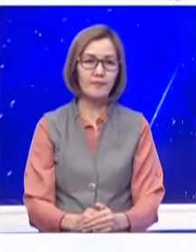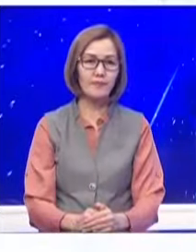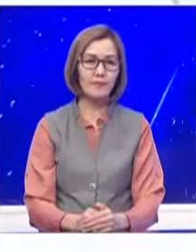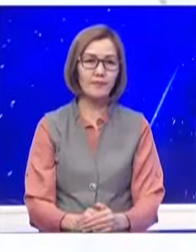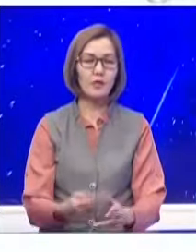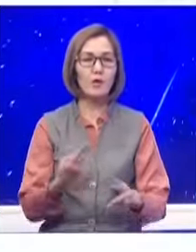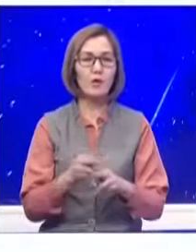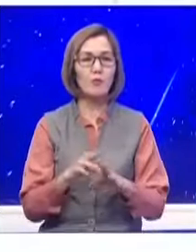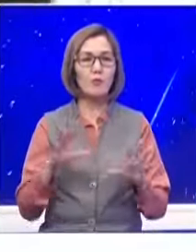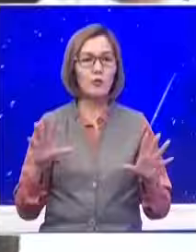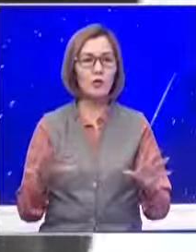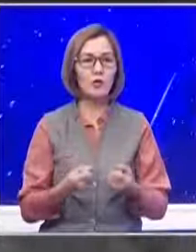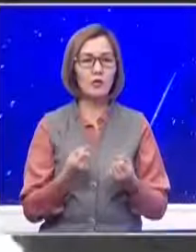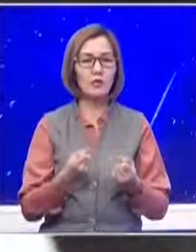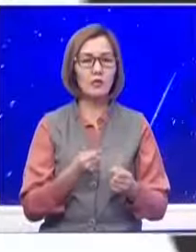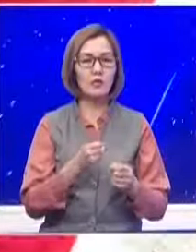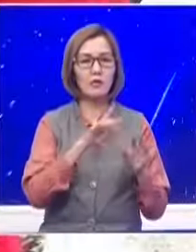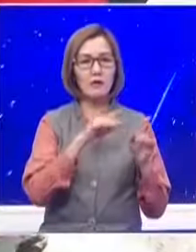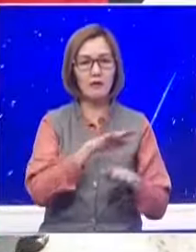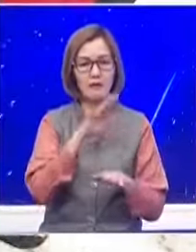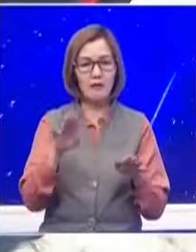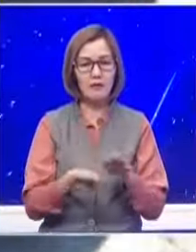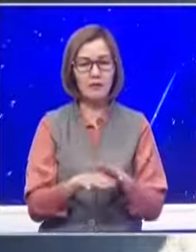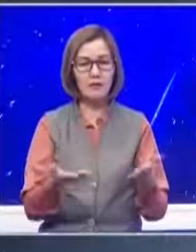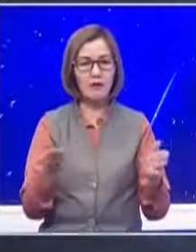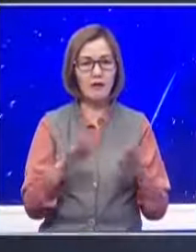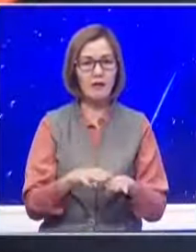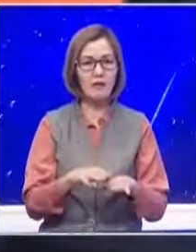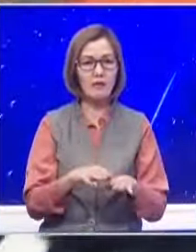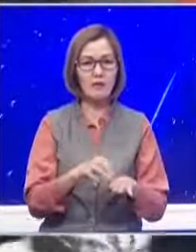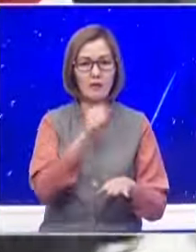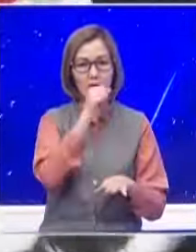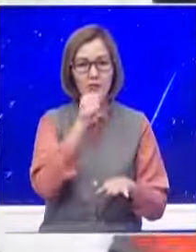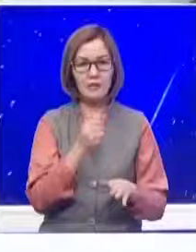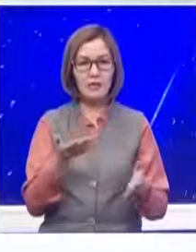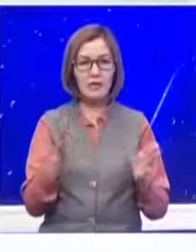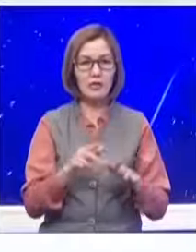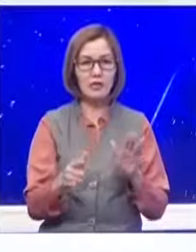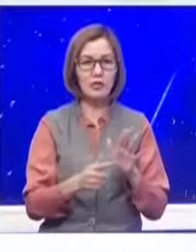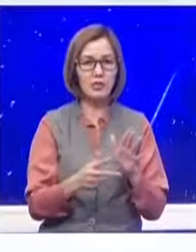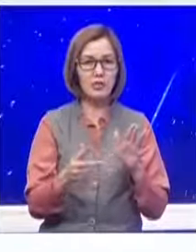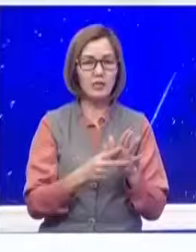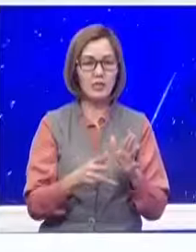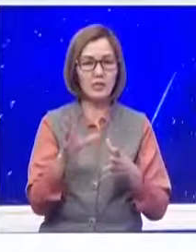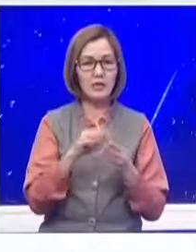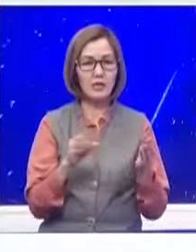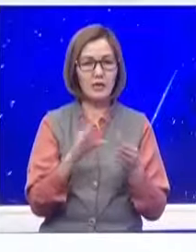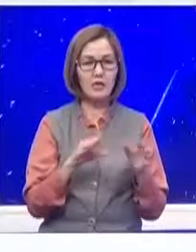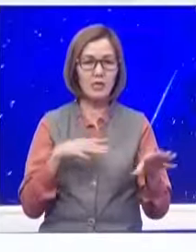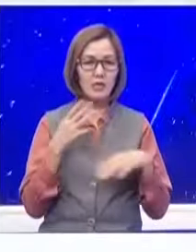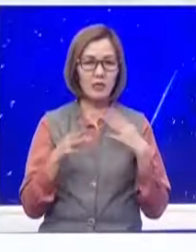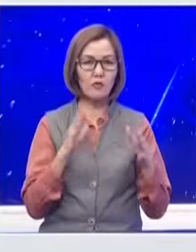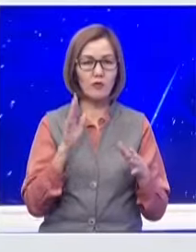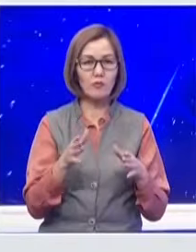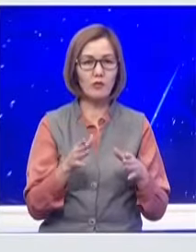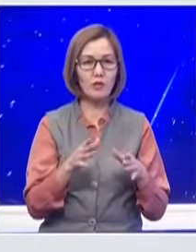Ал бұл құтқарушылардың қарасында қалған адамды іздеу сәті. Қыс мезгілінде мұндай оқу жаттығулар 7-8 рет ұйымдастырылады. Биыл елді мекендер